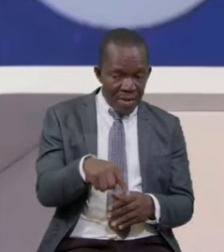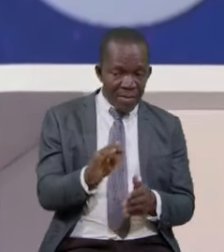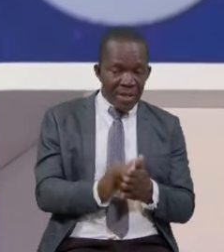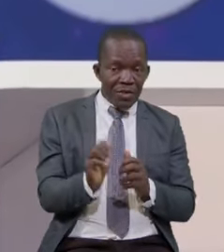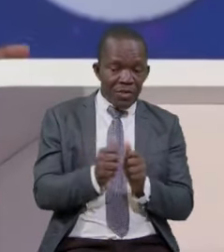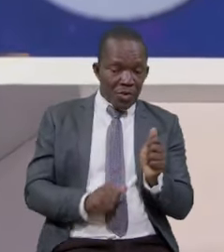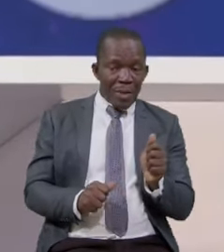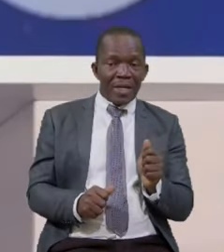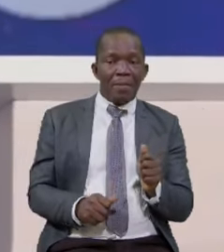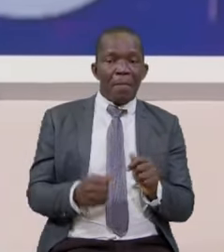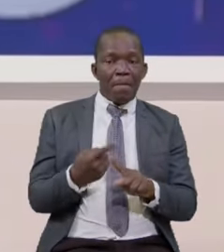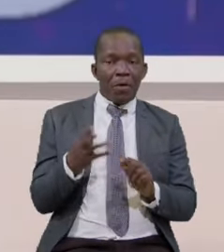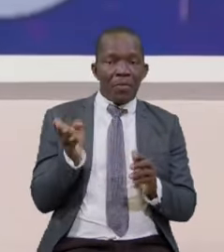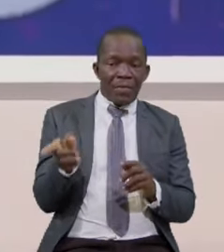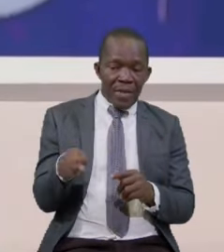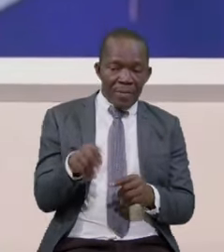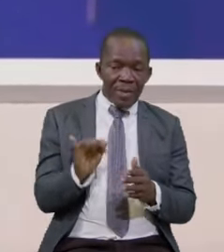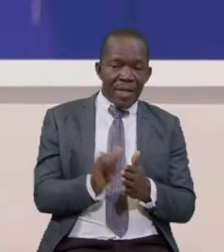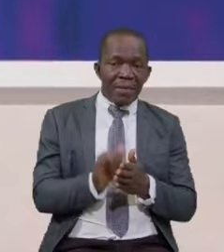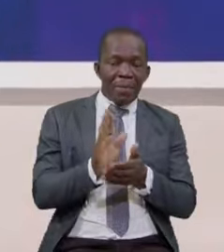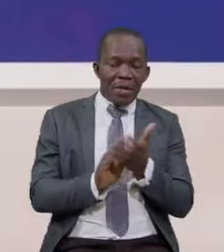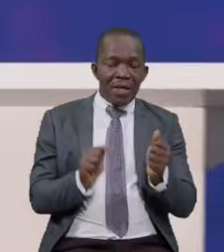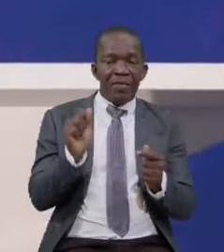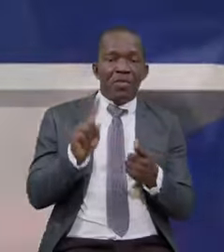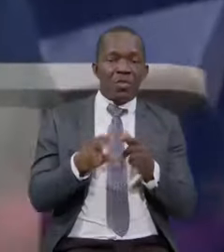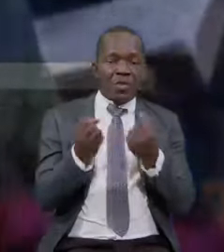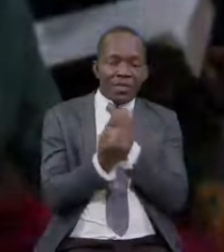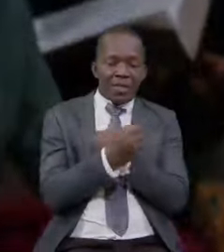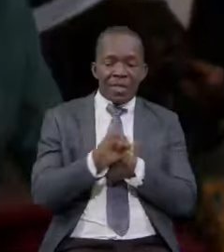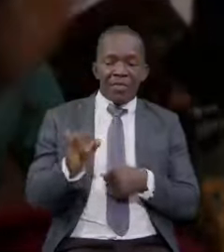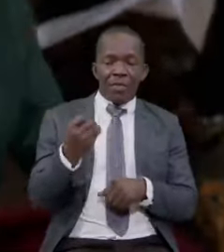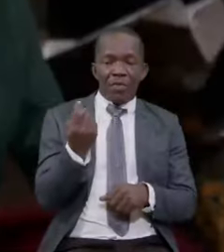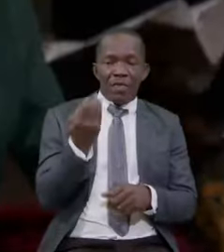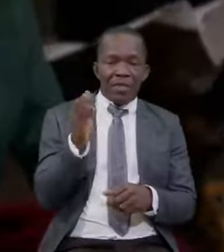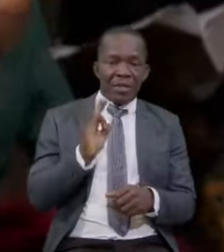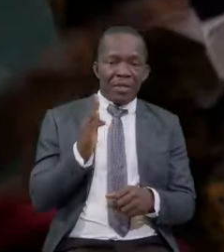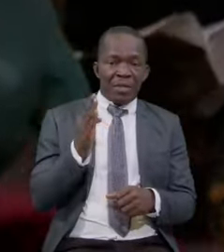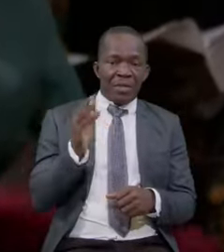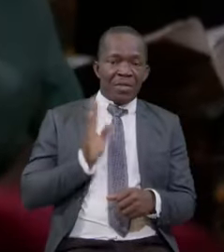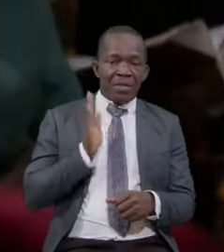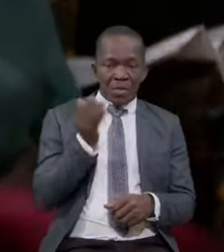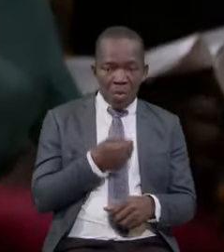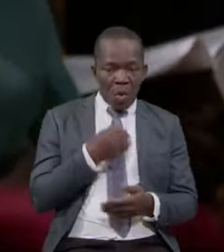pour sauver leur âme amen dans ta vie